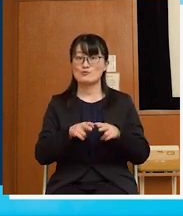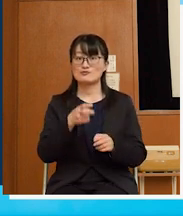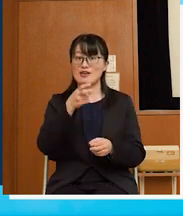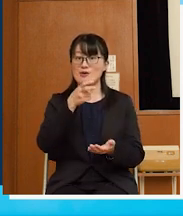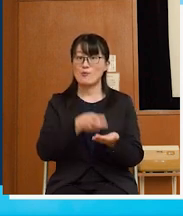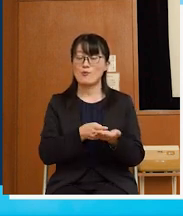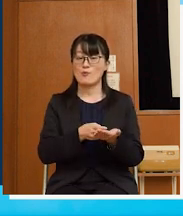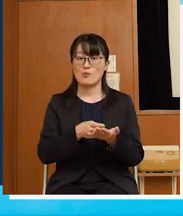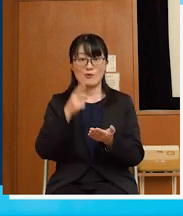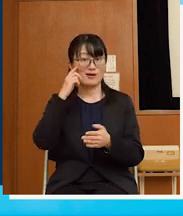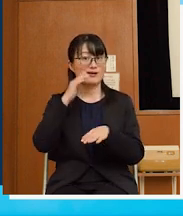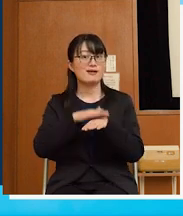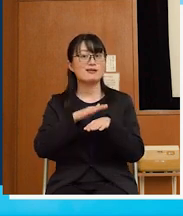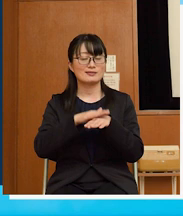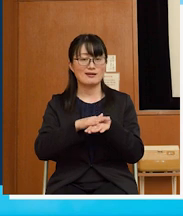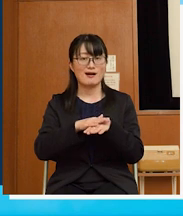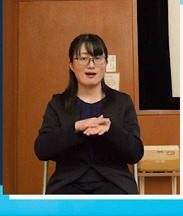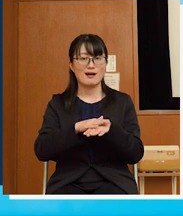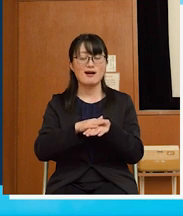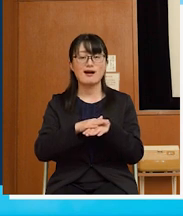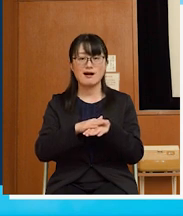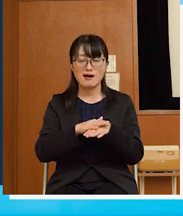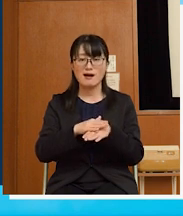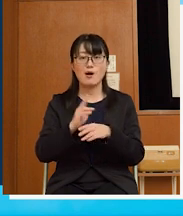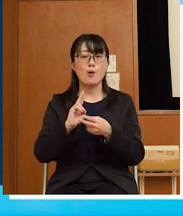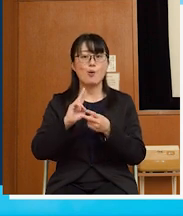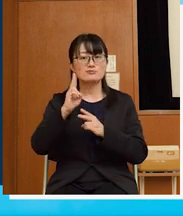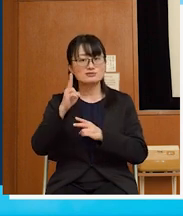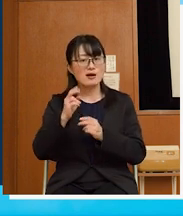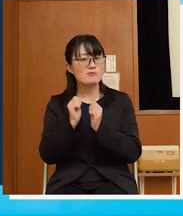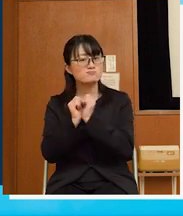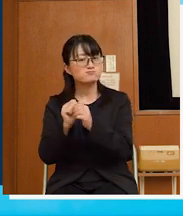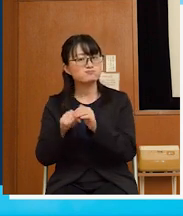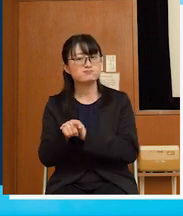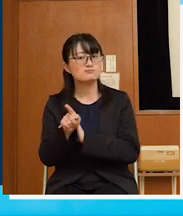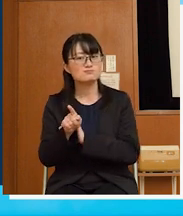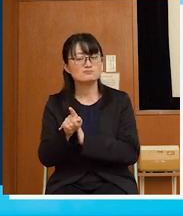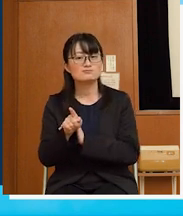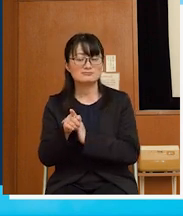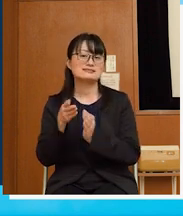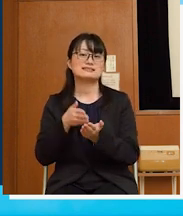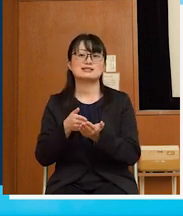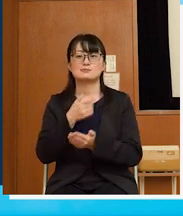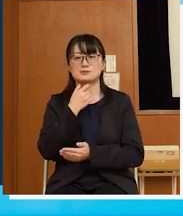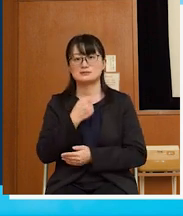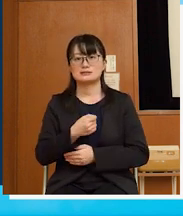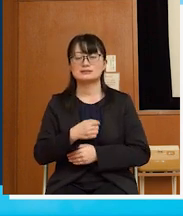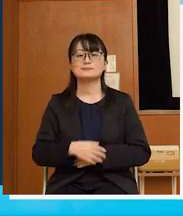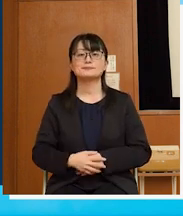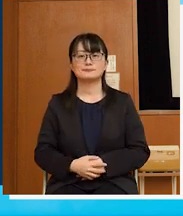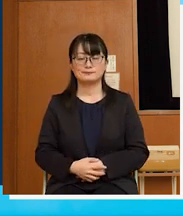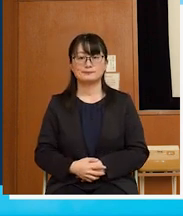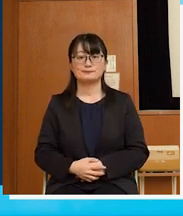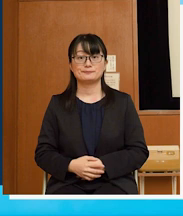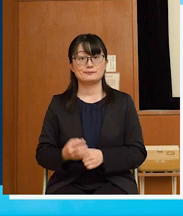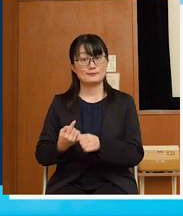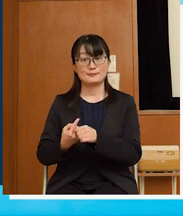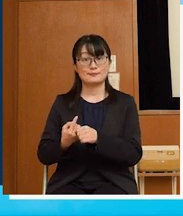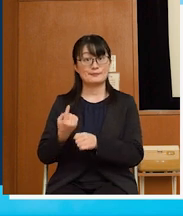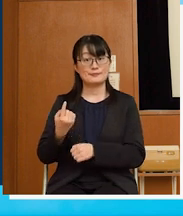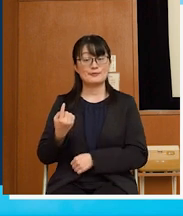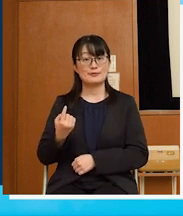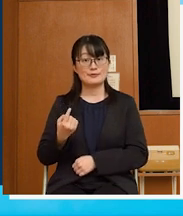からなぜ沖縄辺野古にこだわってるのかえこの点について説明したいと思いますこれはあの昨年暮れ朝新聞